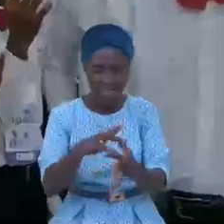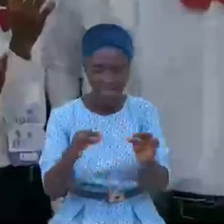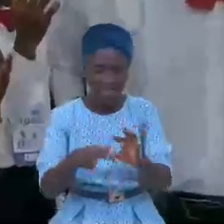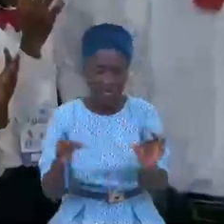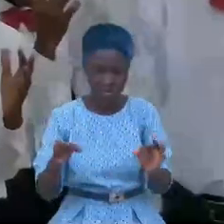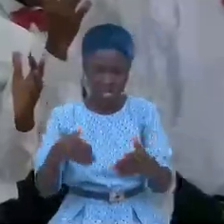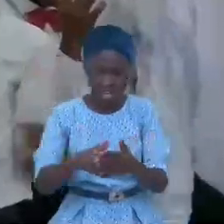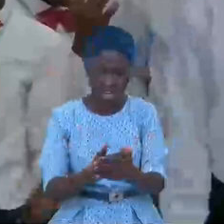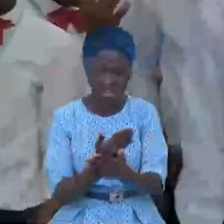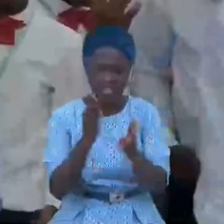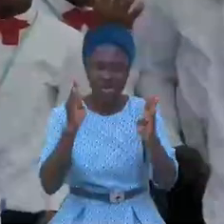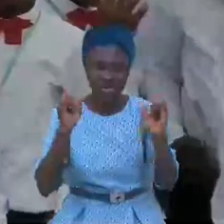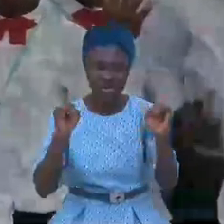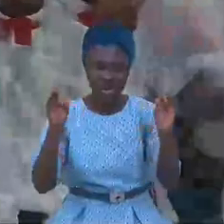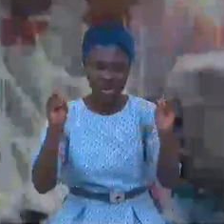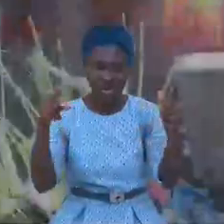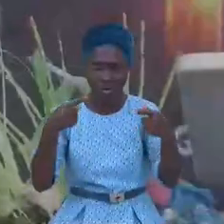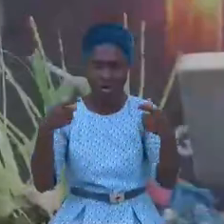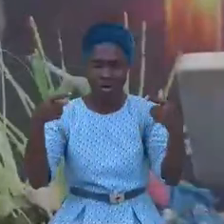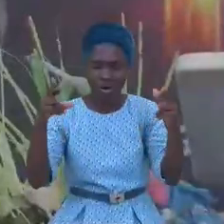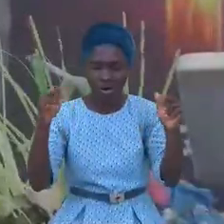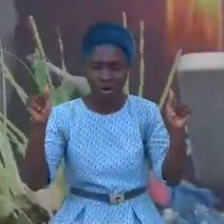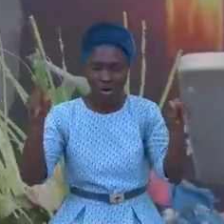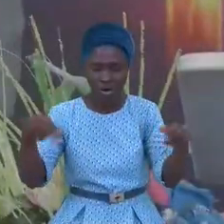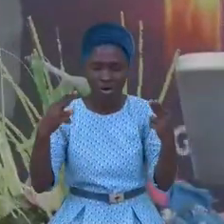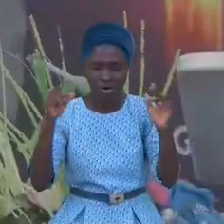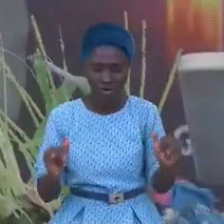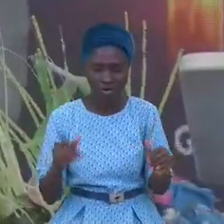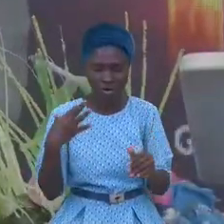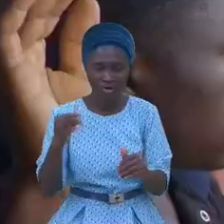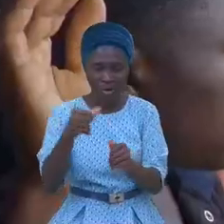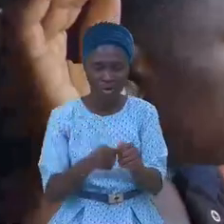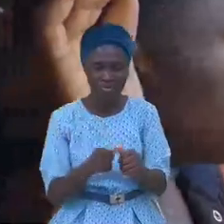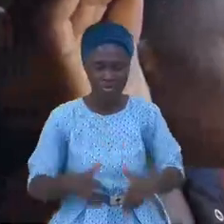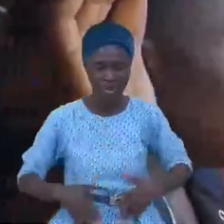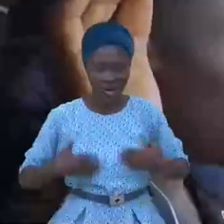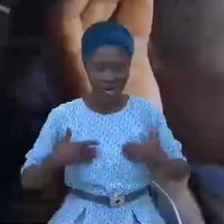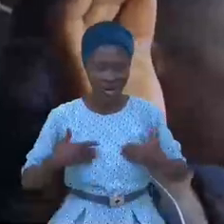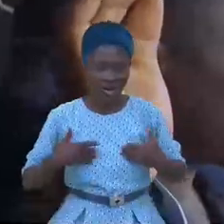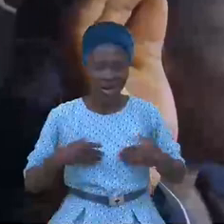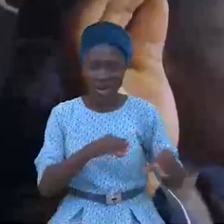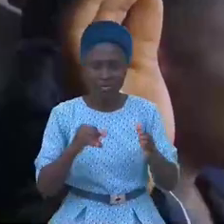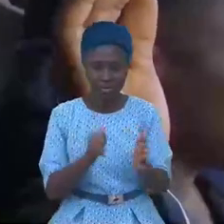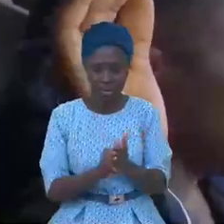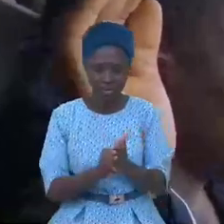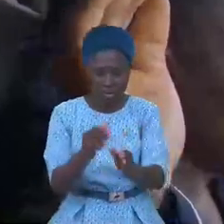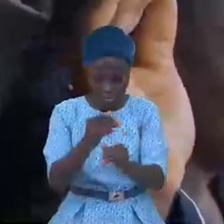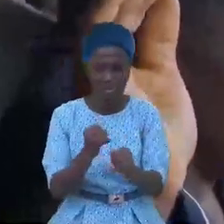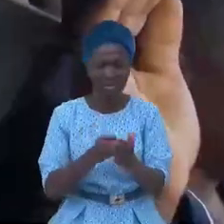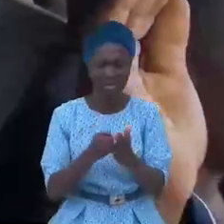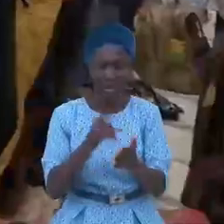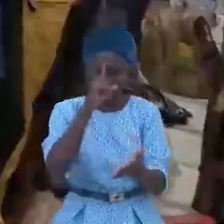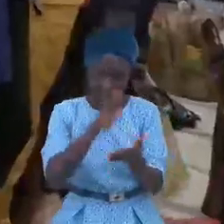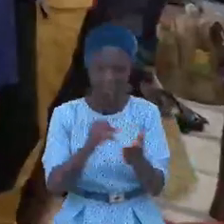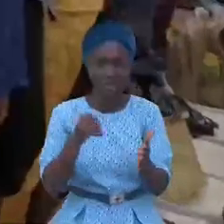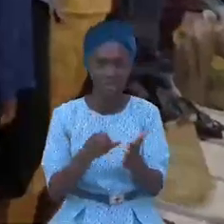biographie de la vie de chacun. Reçois-le. Crois-le. C'est